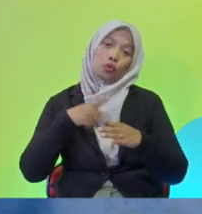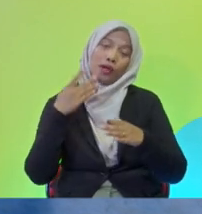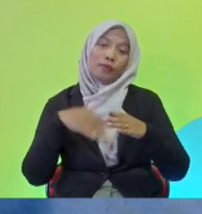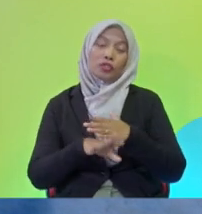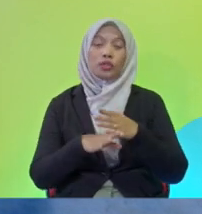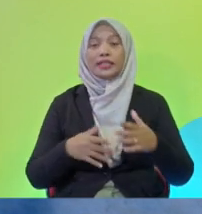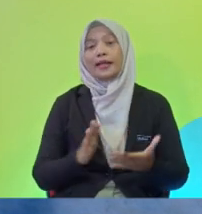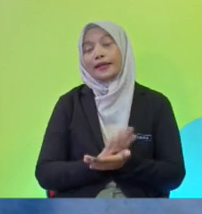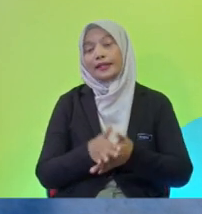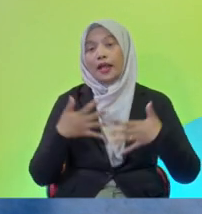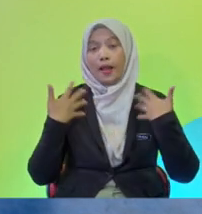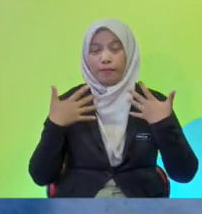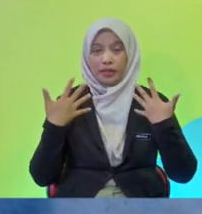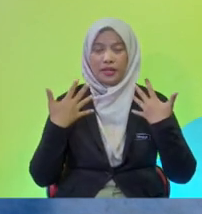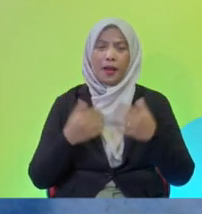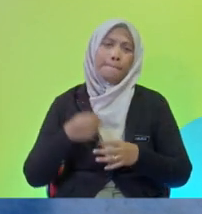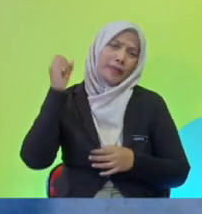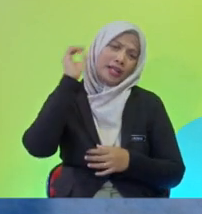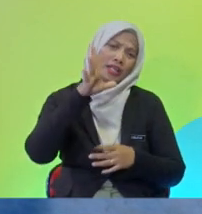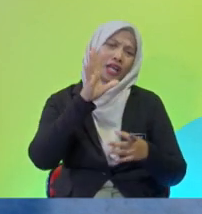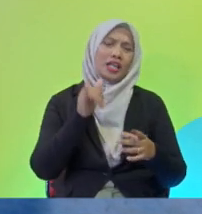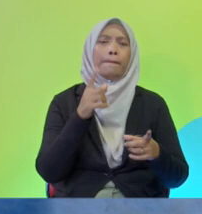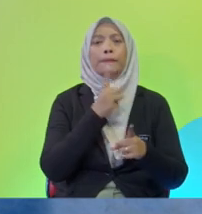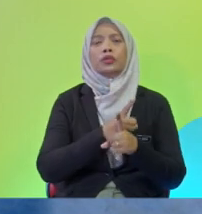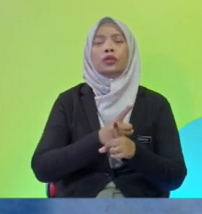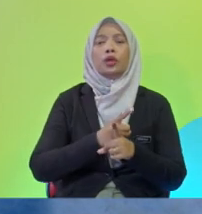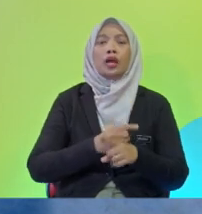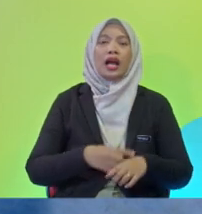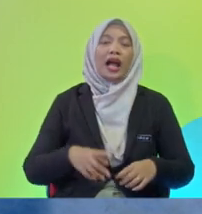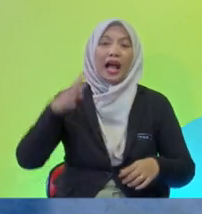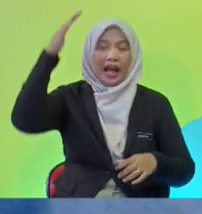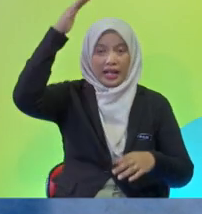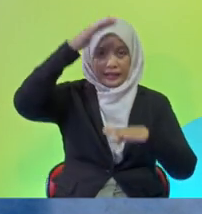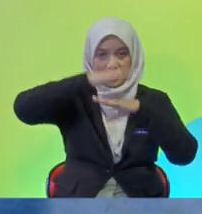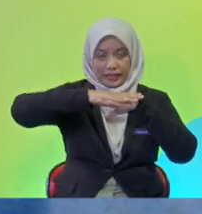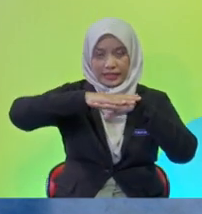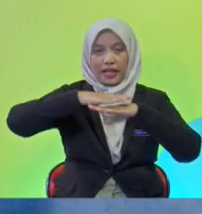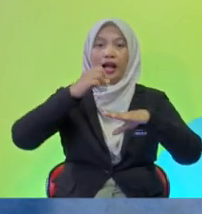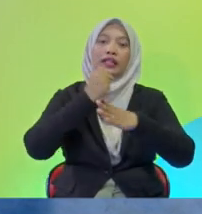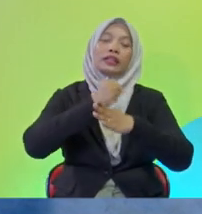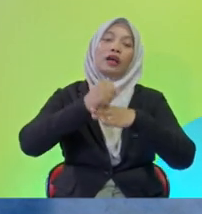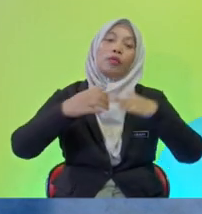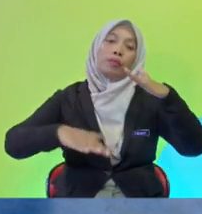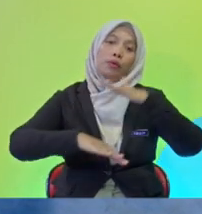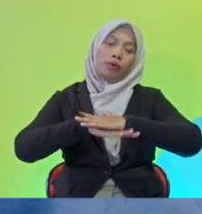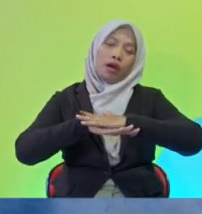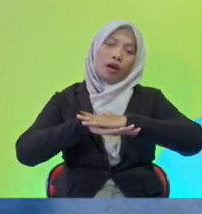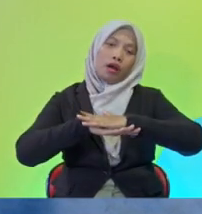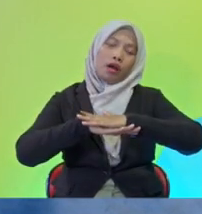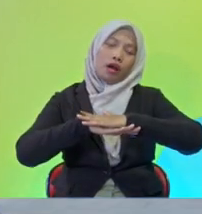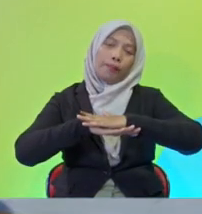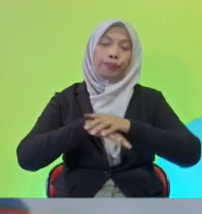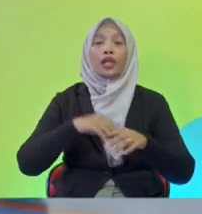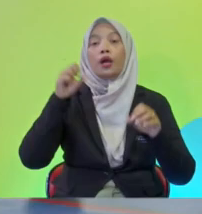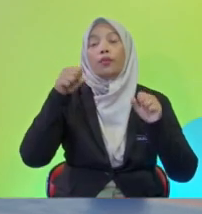happy. Jadi, cikgu, balingan yang betul itu adalah balingan daripada atas ataupun tepi ataupun bawah, cikgu. Itu orang kata kaedah lontaran